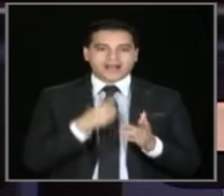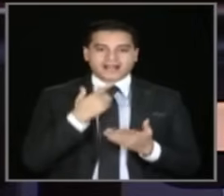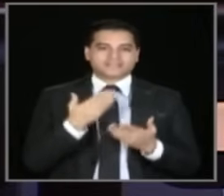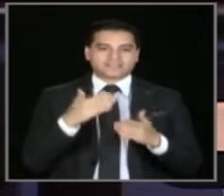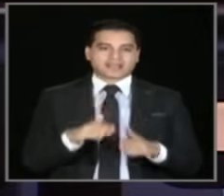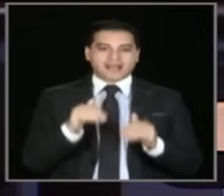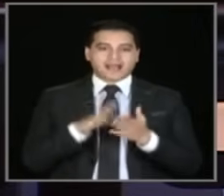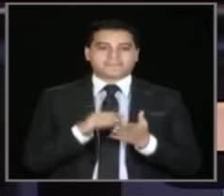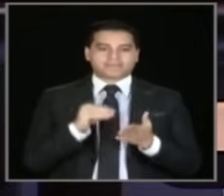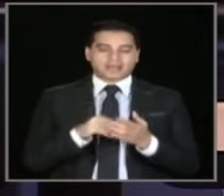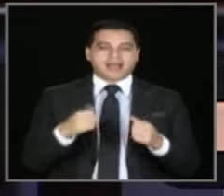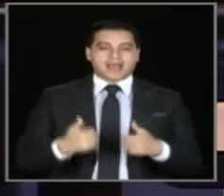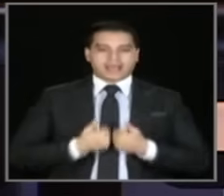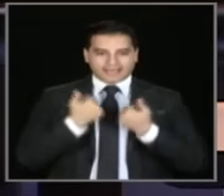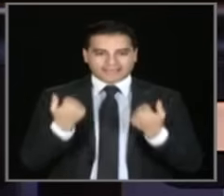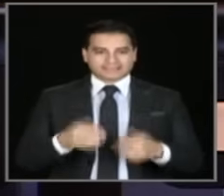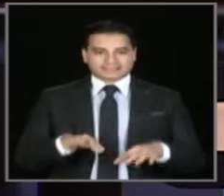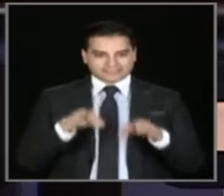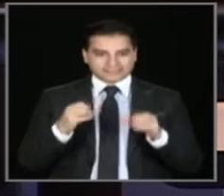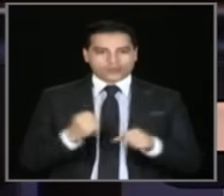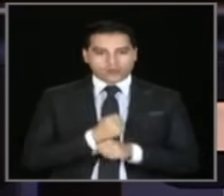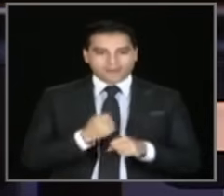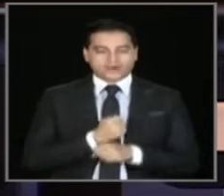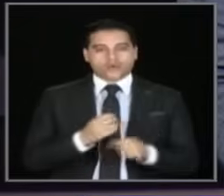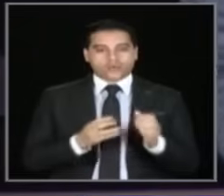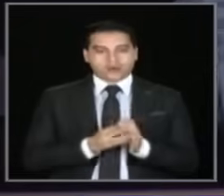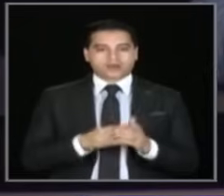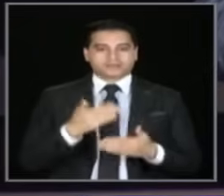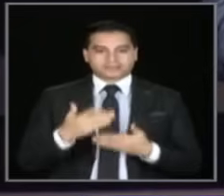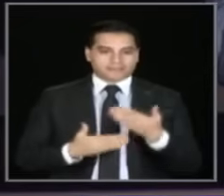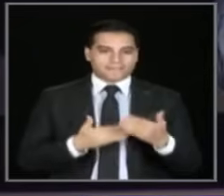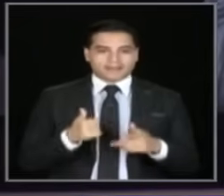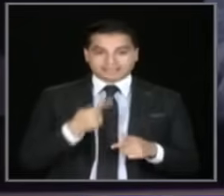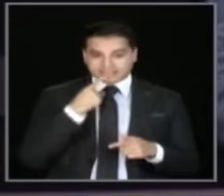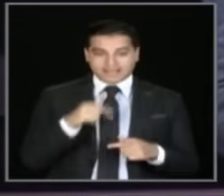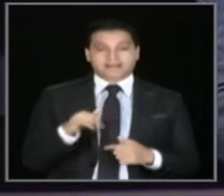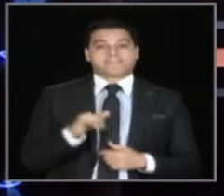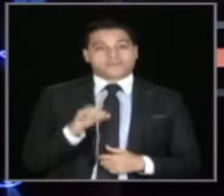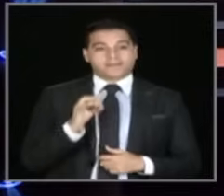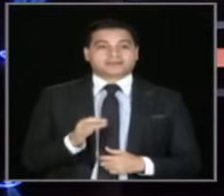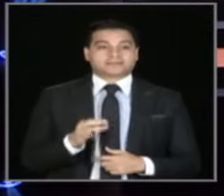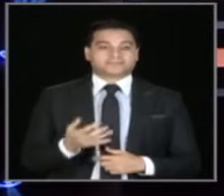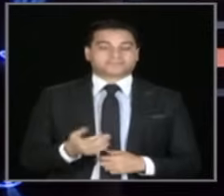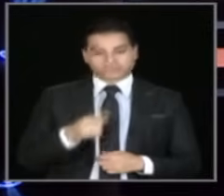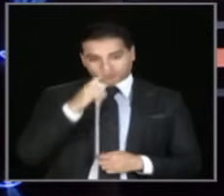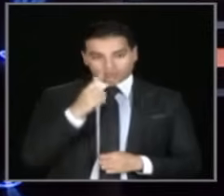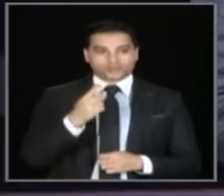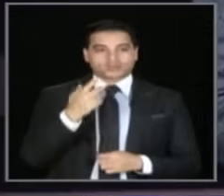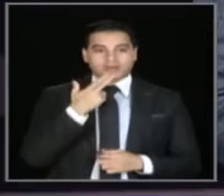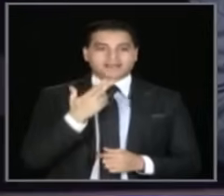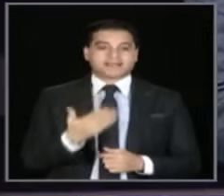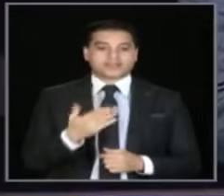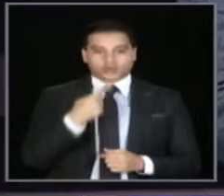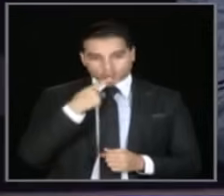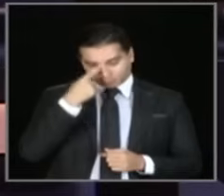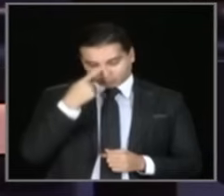فهبدأ كارير بقى جديد وحياة جديدة بعيد عن الكلية والدراسة وكده. يعني دي سنة مهمة جدا. ايوه ان شاء الله خير. كل